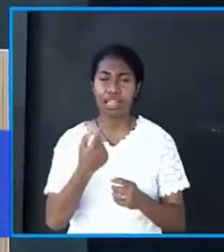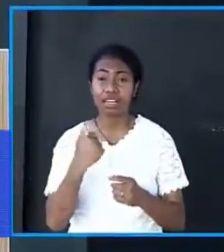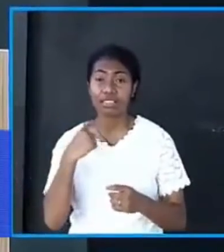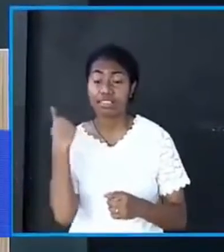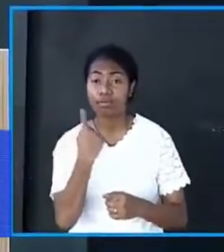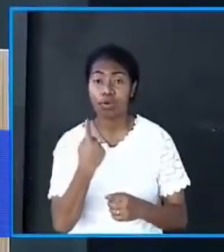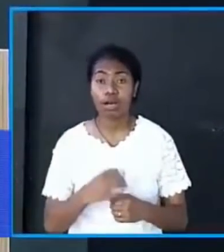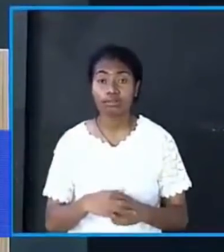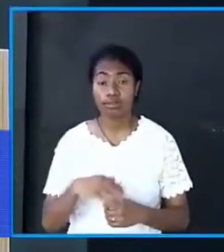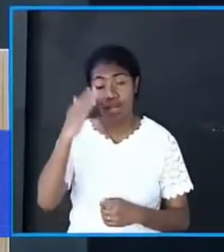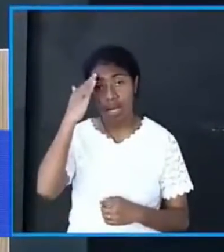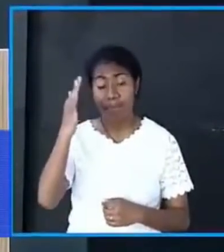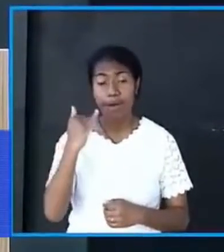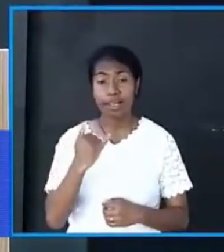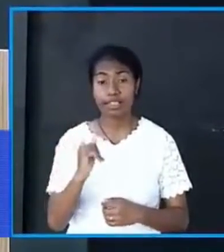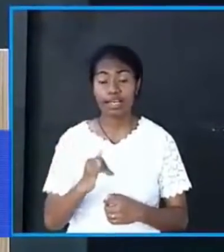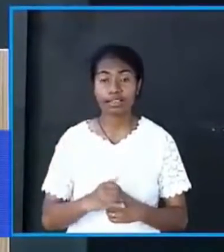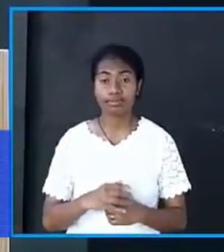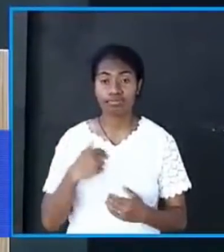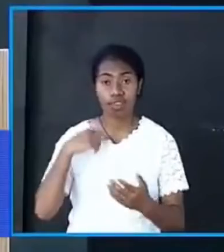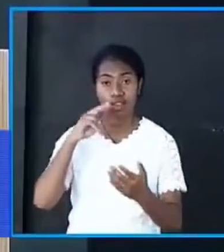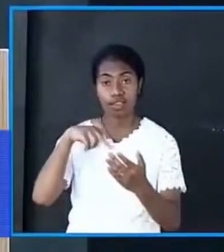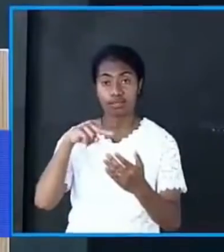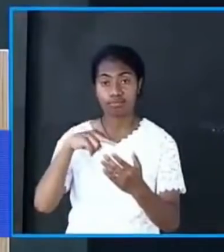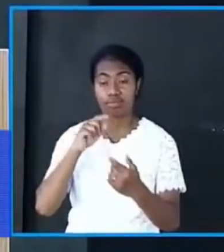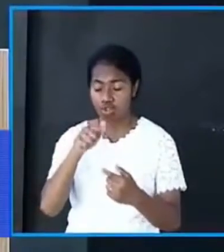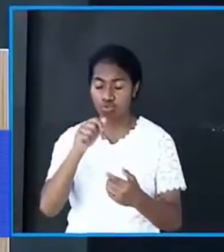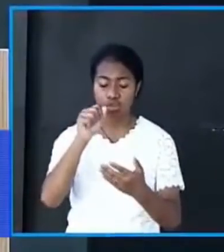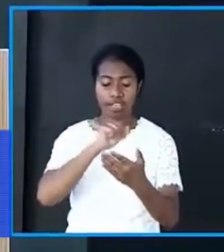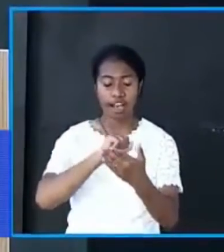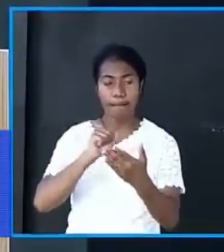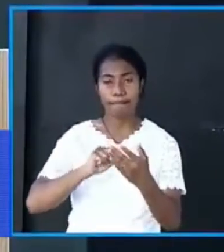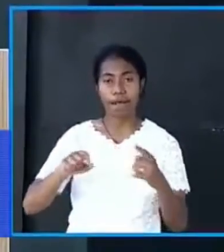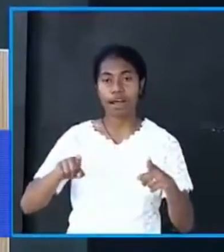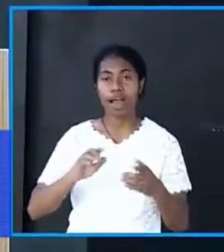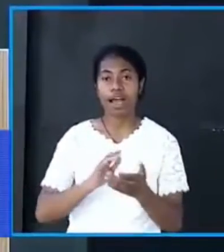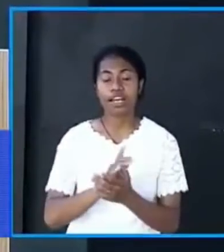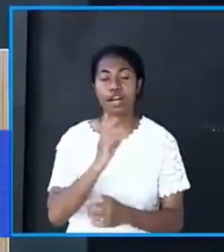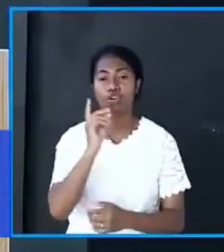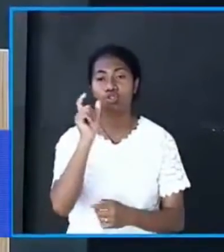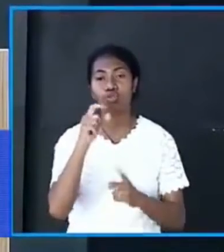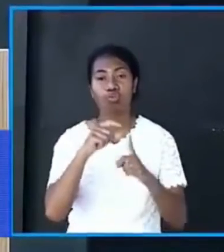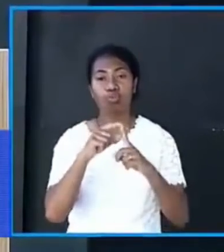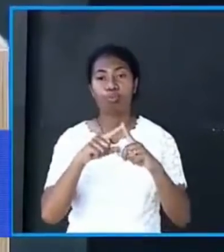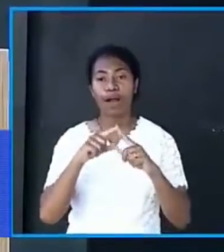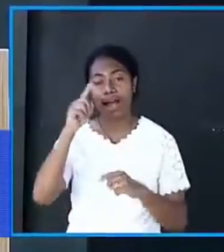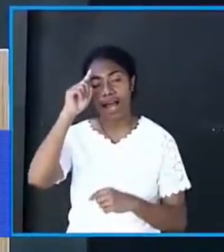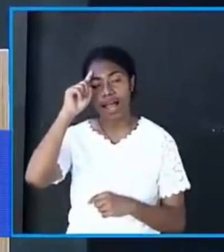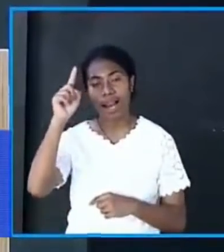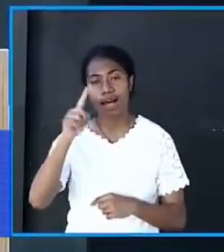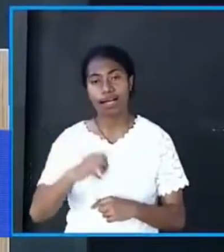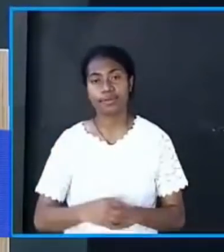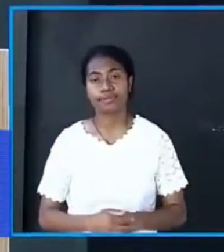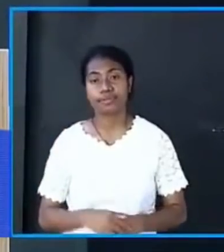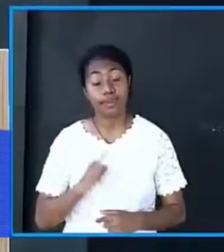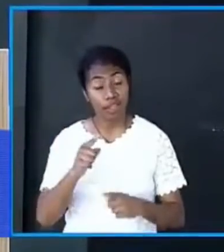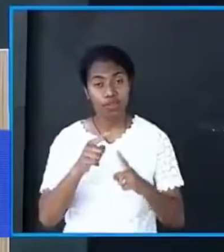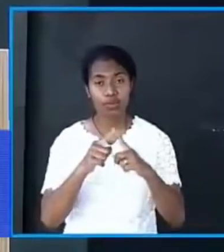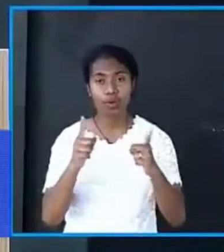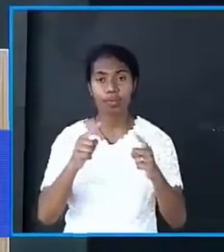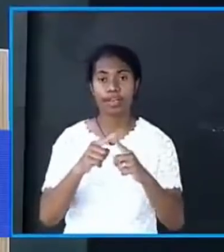Apa yang membedakan gambar dan rupa Allah itu itu yang membedakan kita